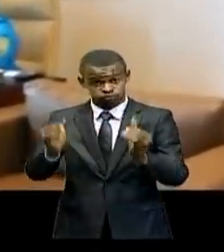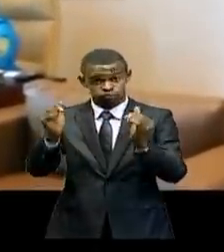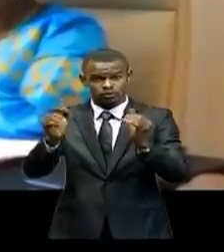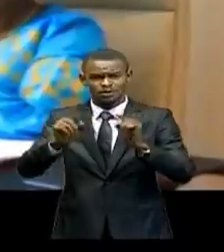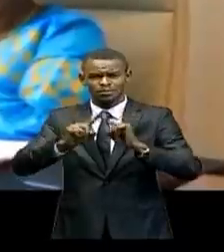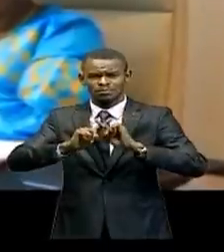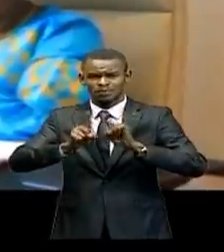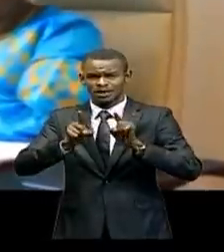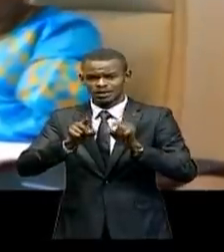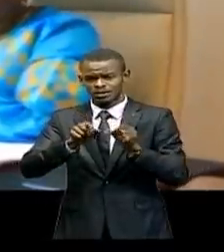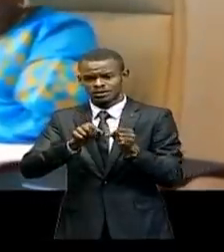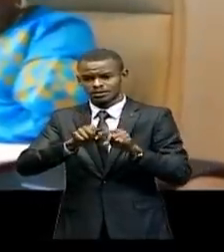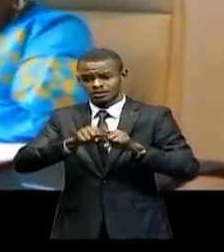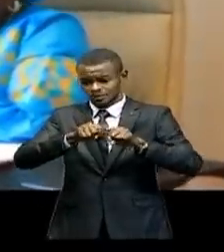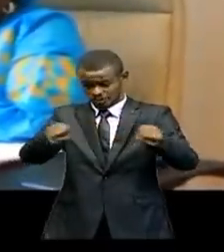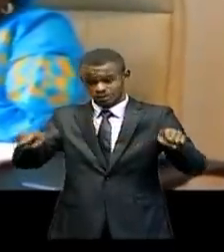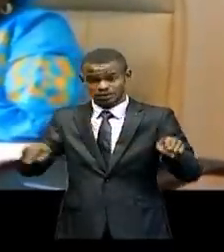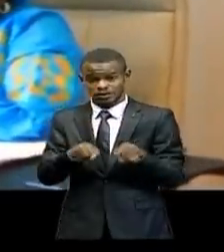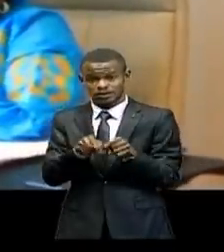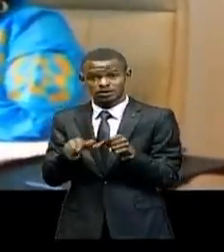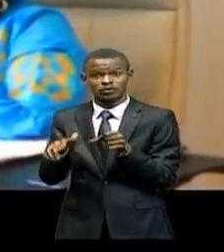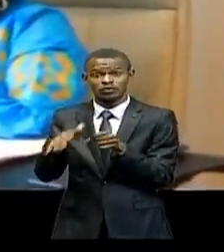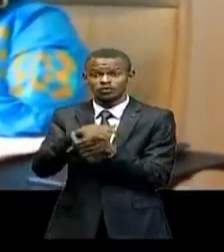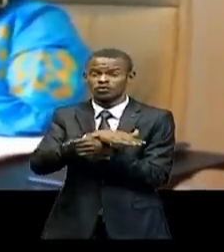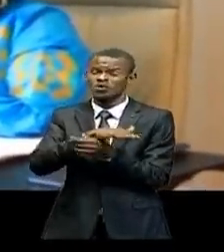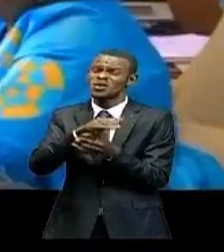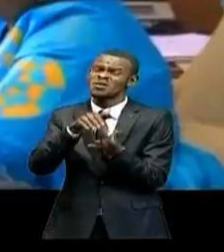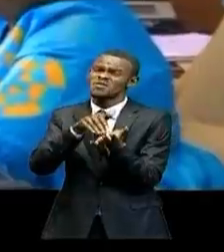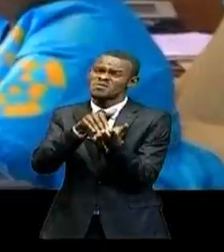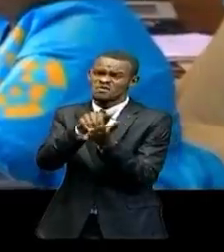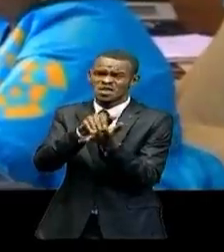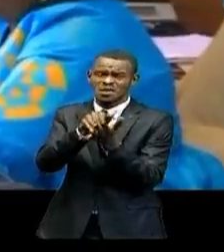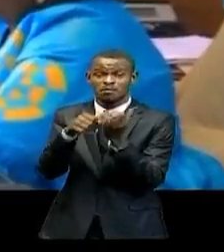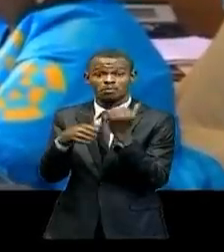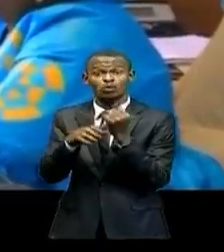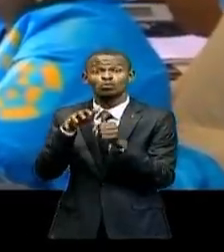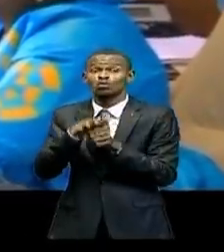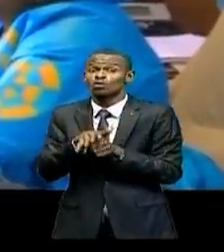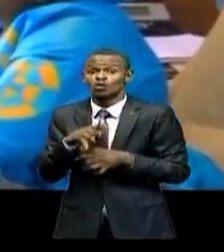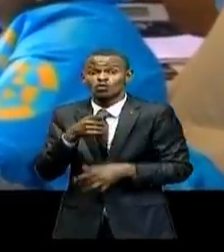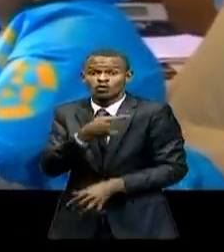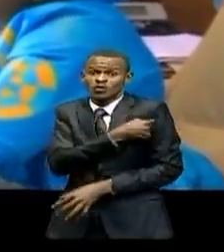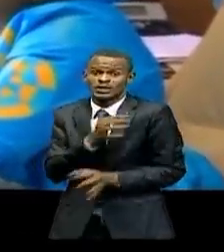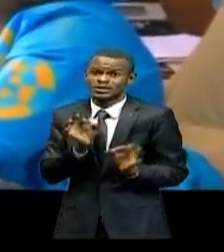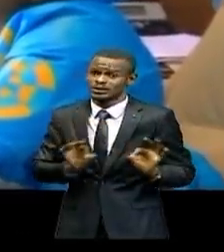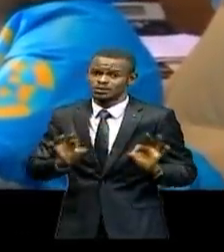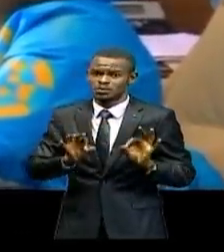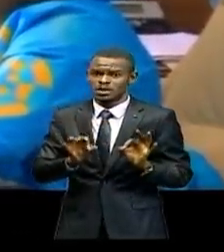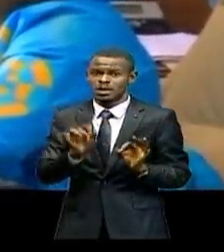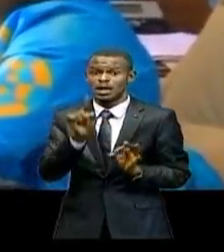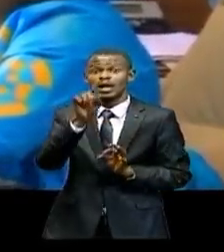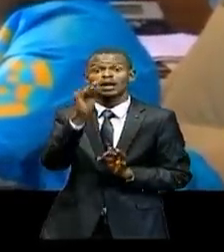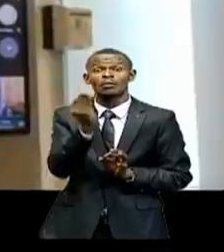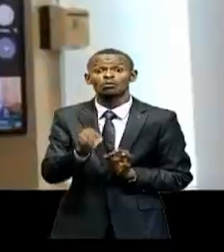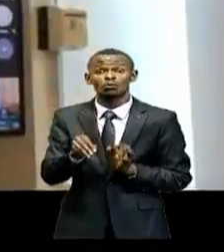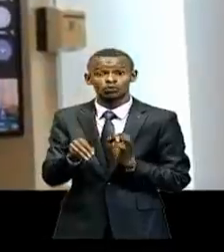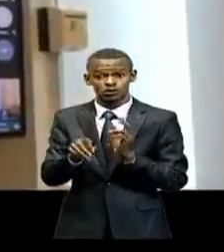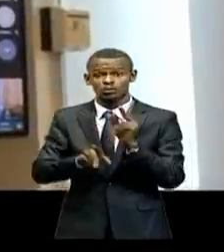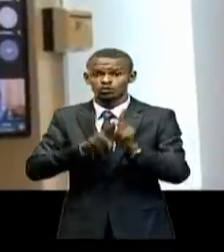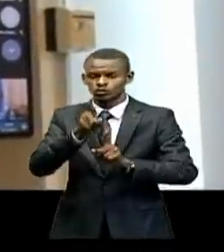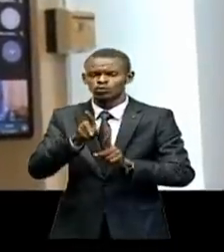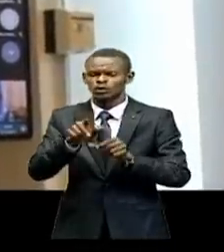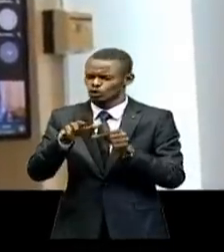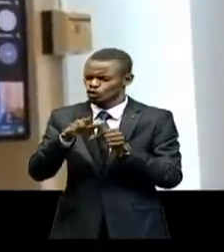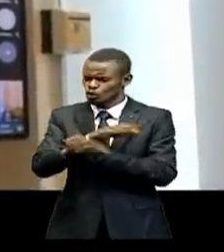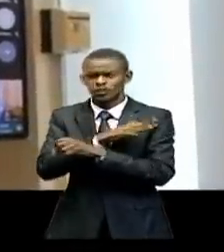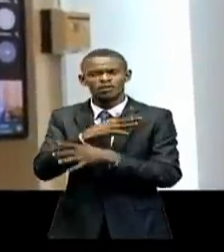couverture vaccinale à la COVID-19 reste très faible. Seulement 1% de la population a été complètement